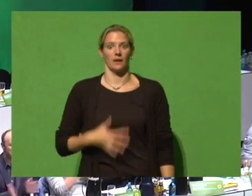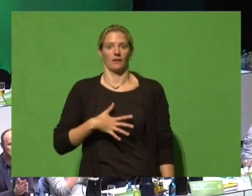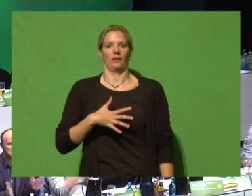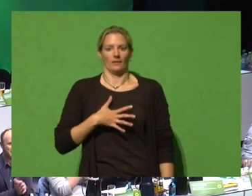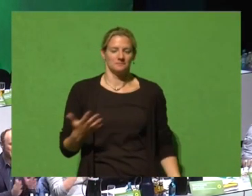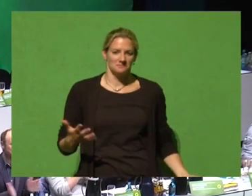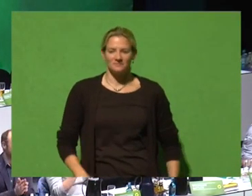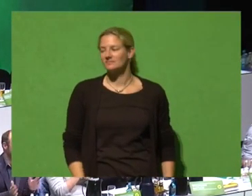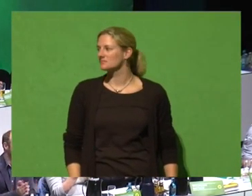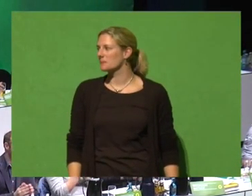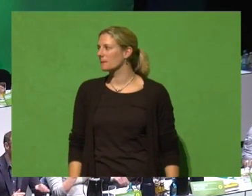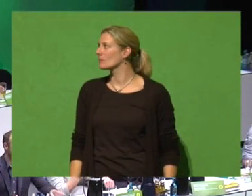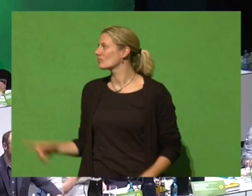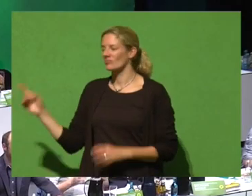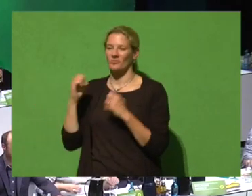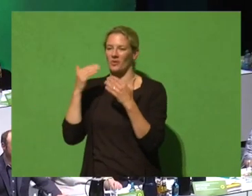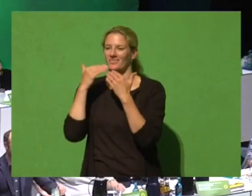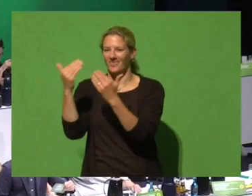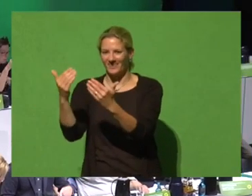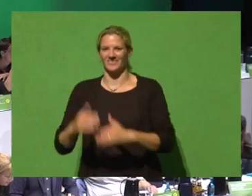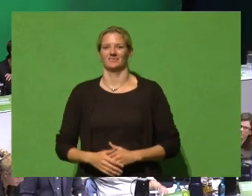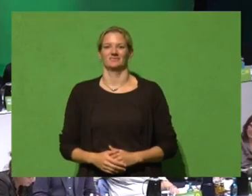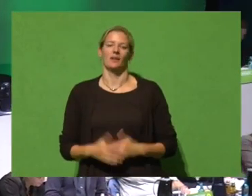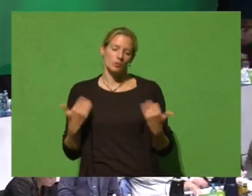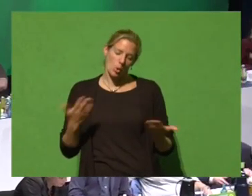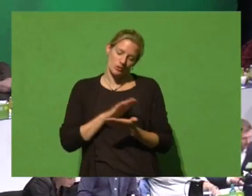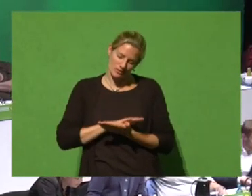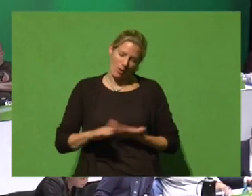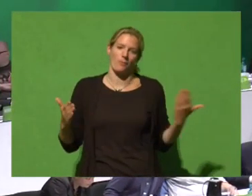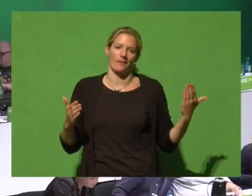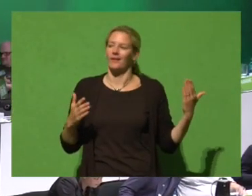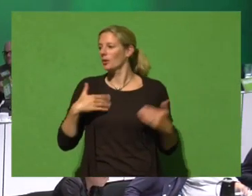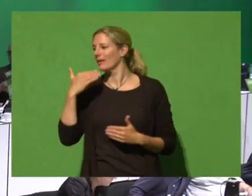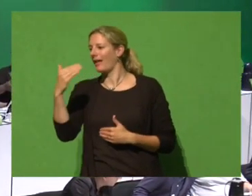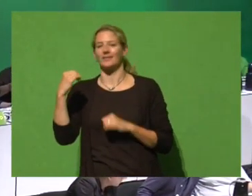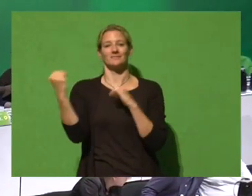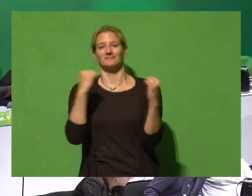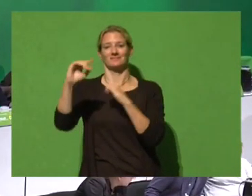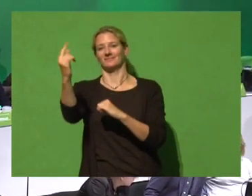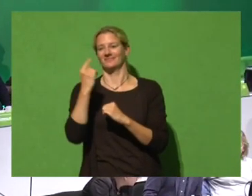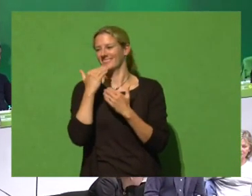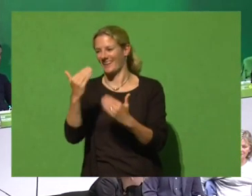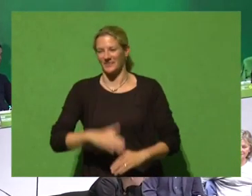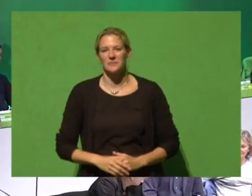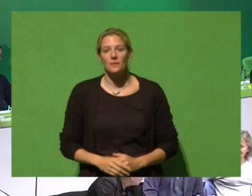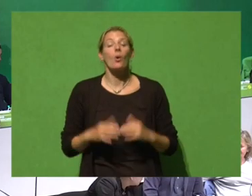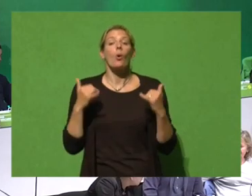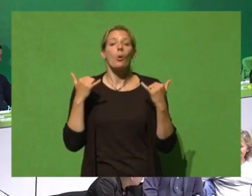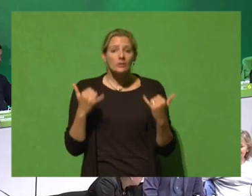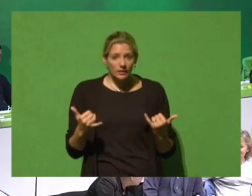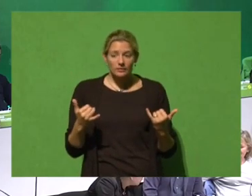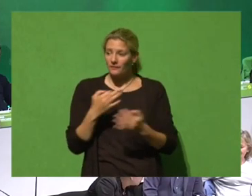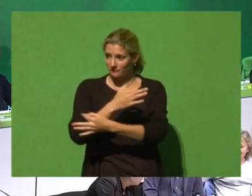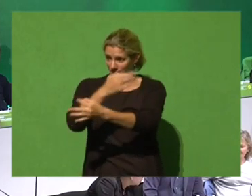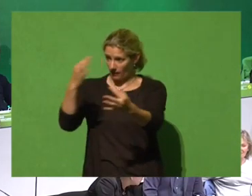So, danke schön, der Ordnung halber und für deinen Sprint auch herzlichen Dank. Die Frage geht jetzt wieder an